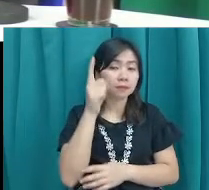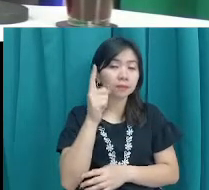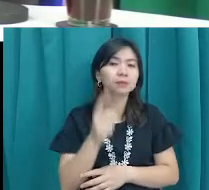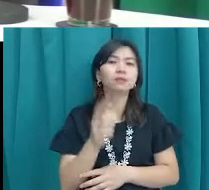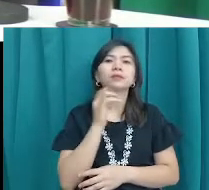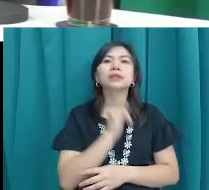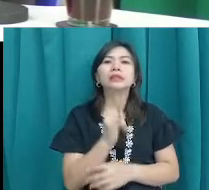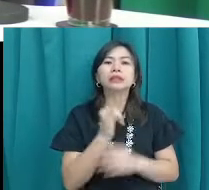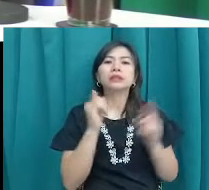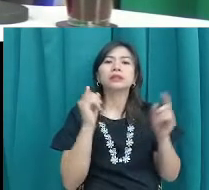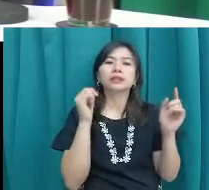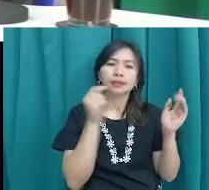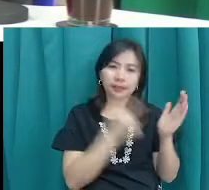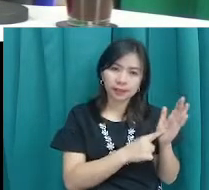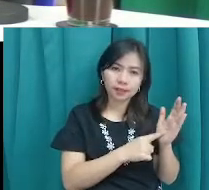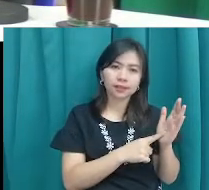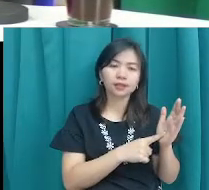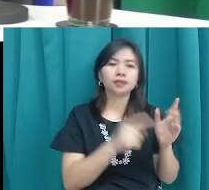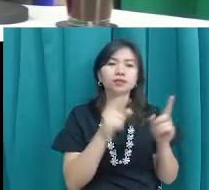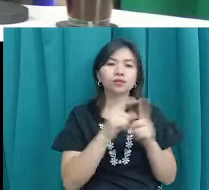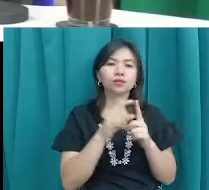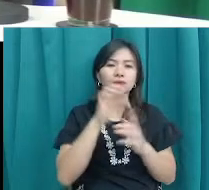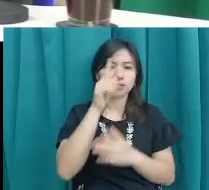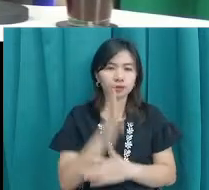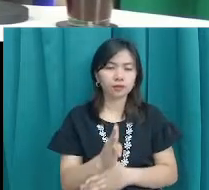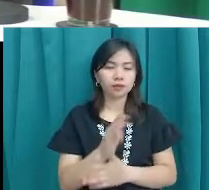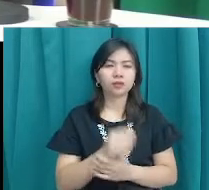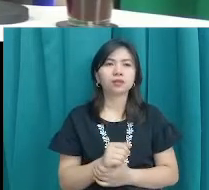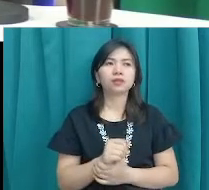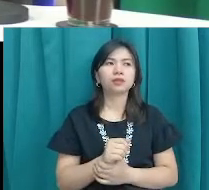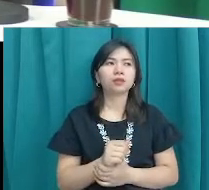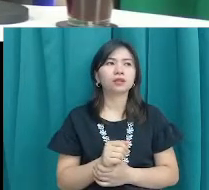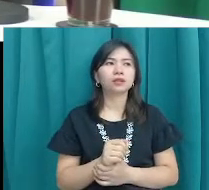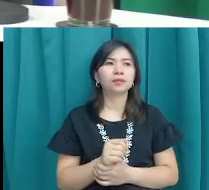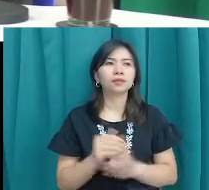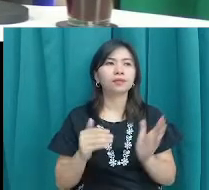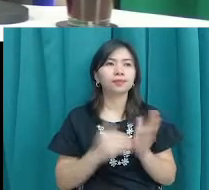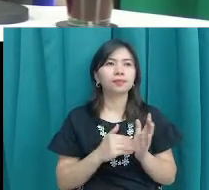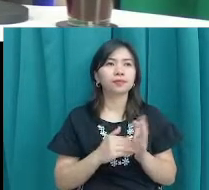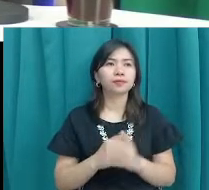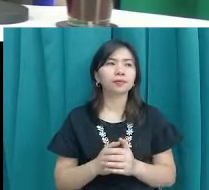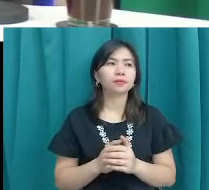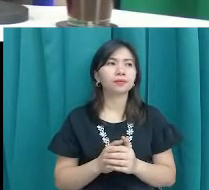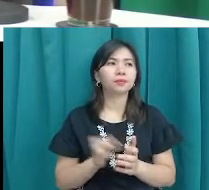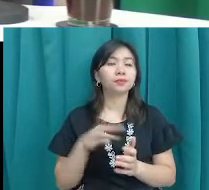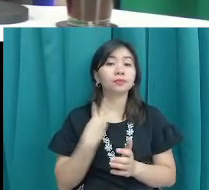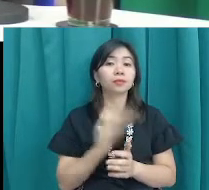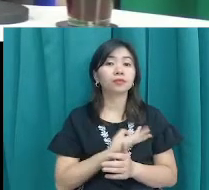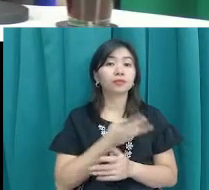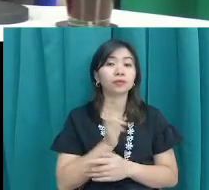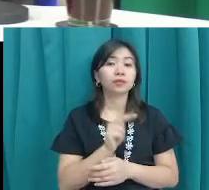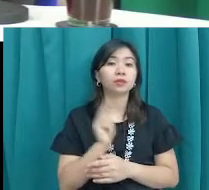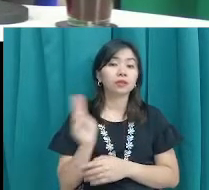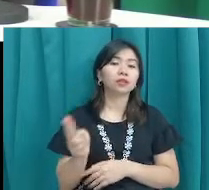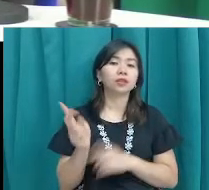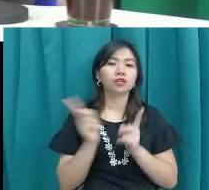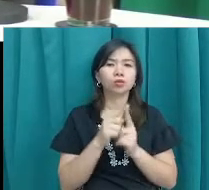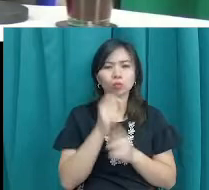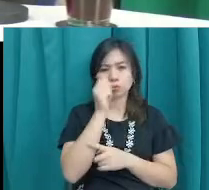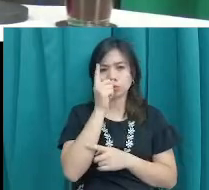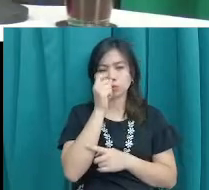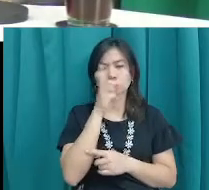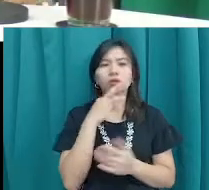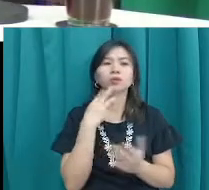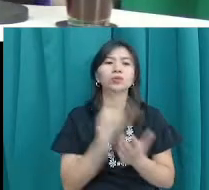see, kung bakit ko sinabi yan, Sir Maki? Of course, hindi na nandito yan. Pero papalawakin natin sa pag-aaral natin ng sitwasyon po na ito,